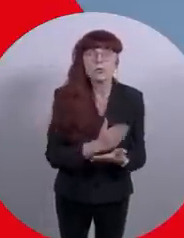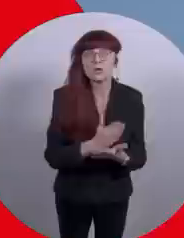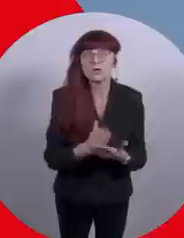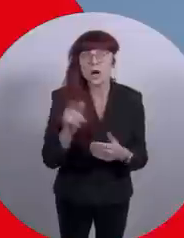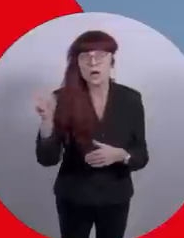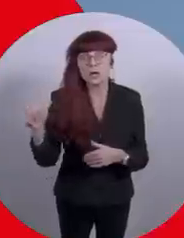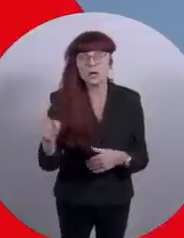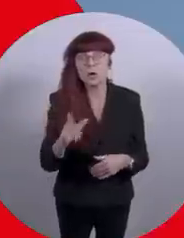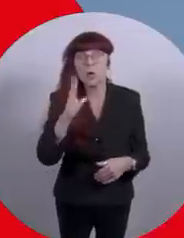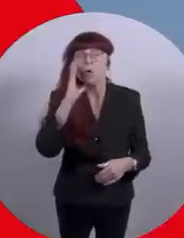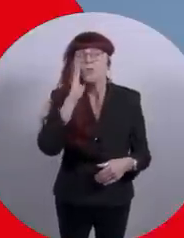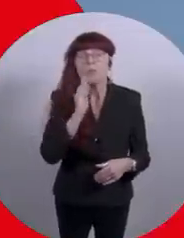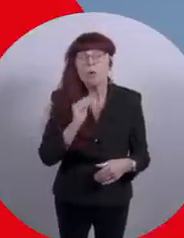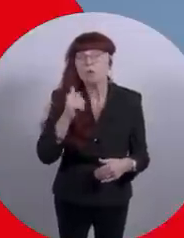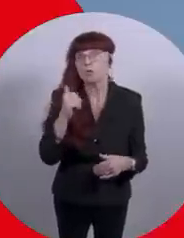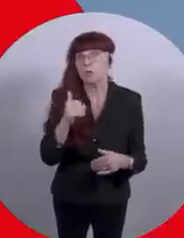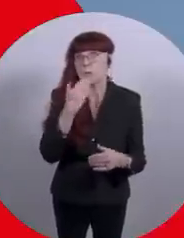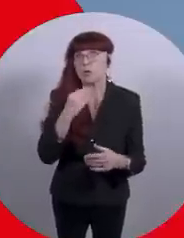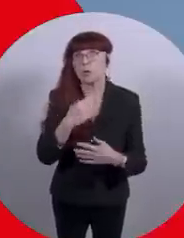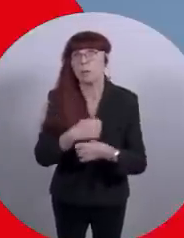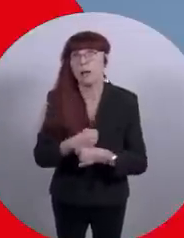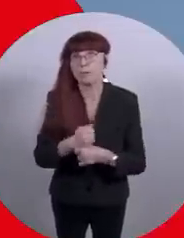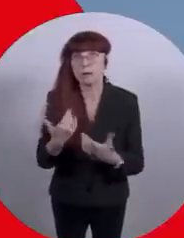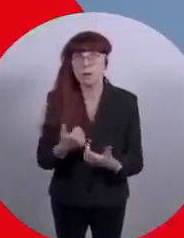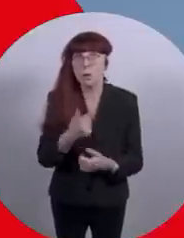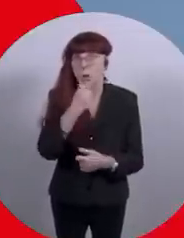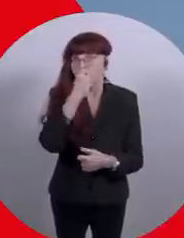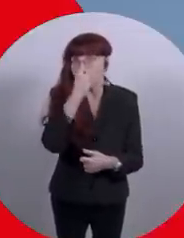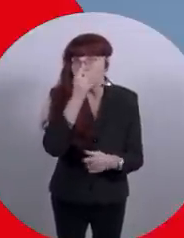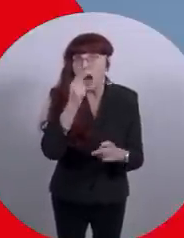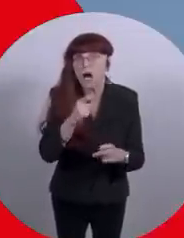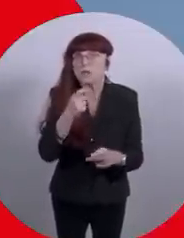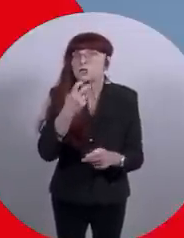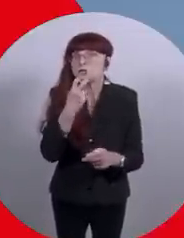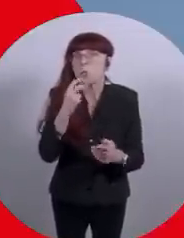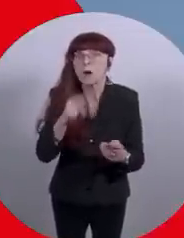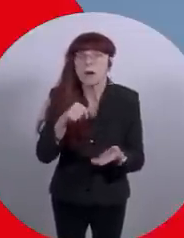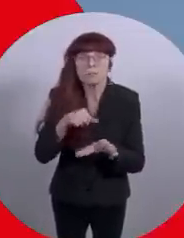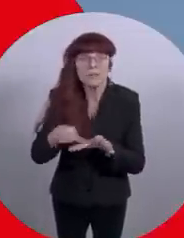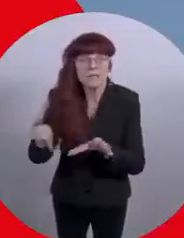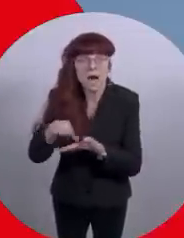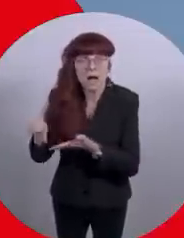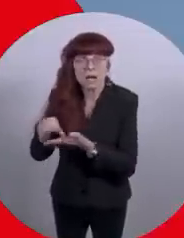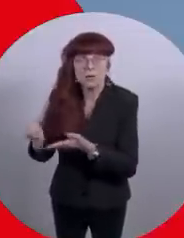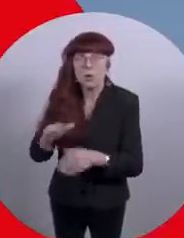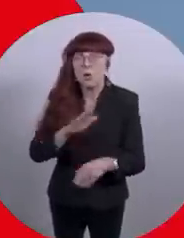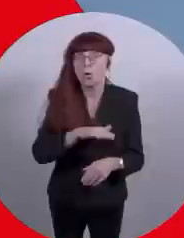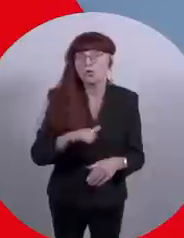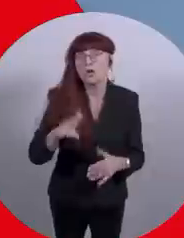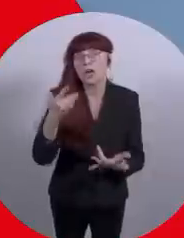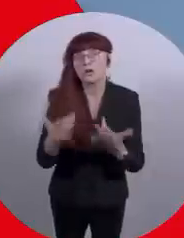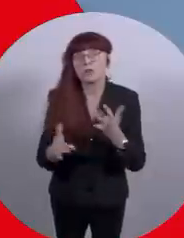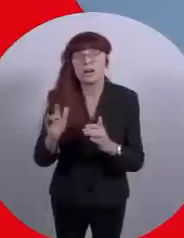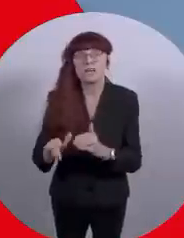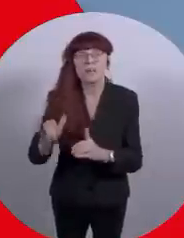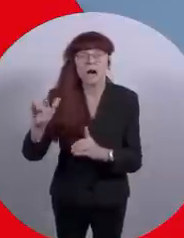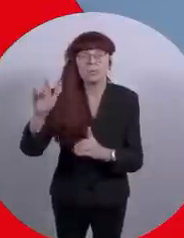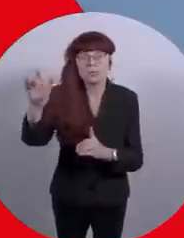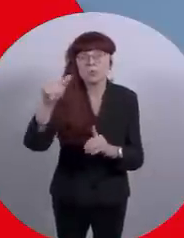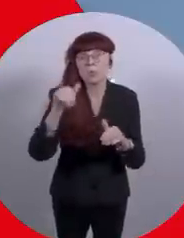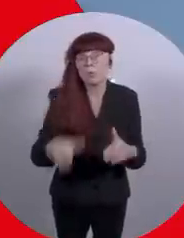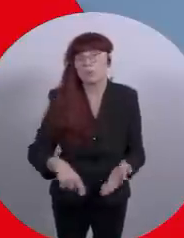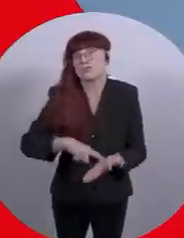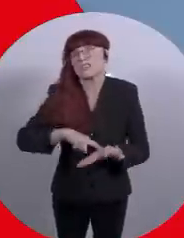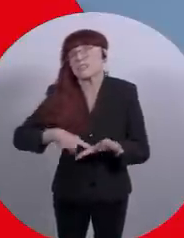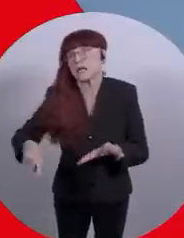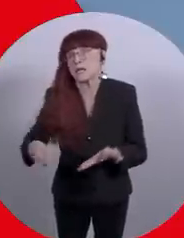sie ihre Wohnung nicht verlieren wollen ob das Gas unter Strom oder können ob die Kinder nicht doch ab und zur Worms Essen verzichten